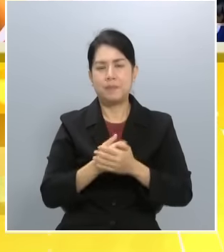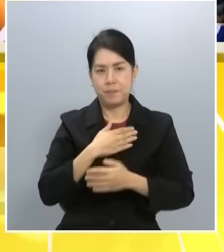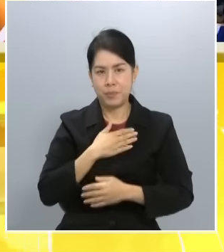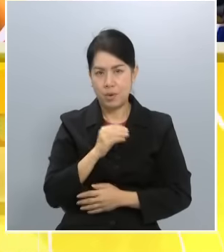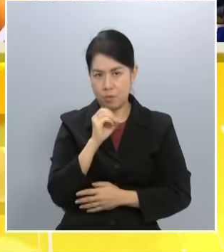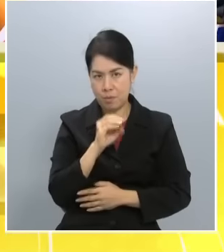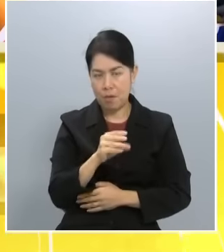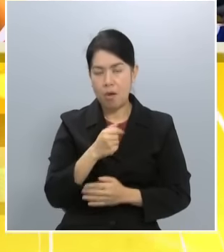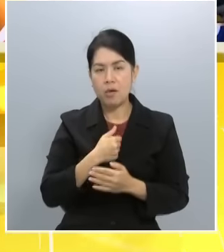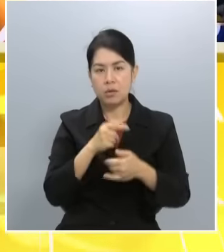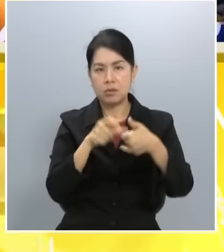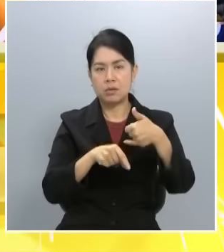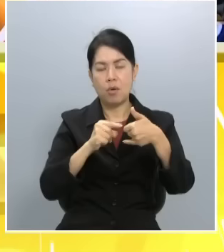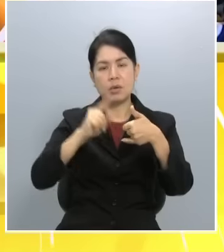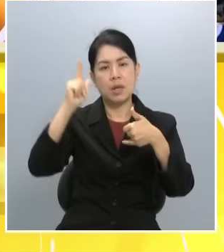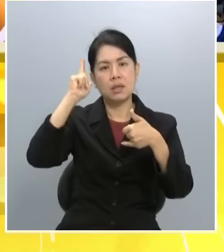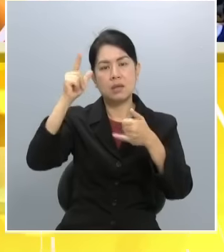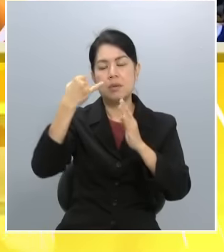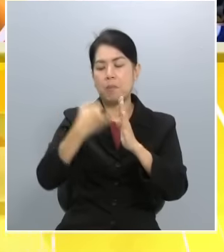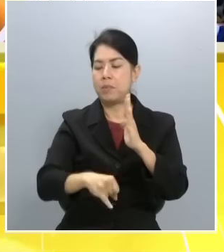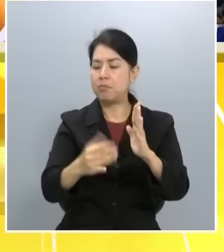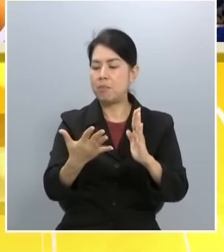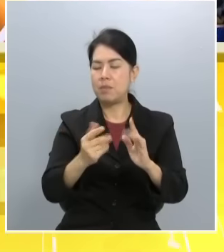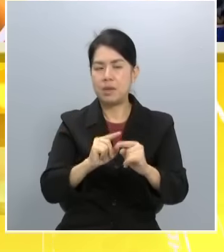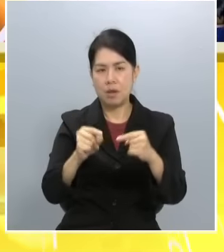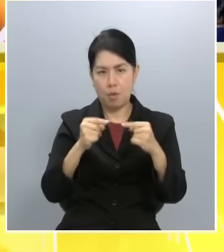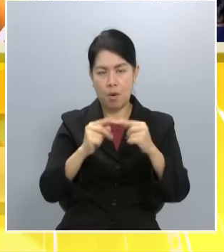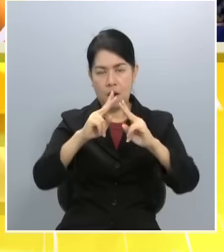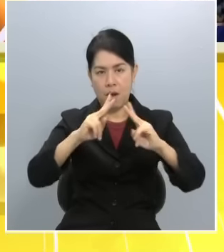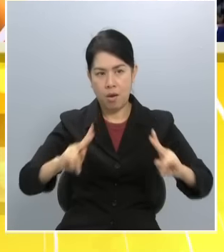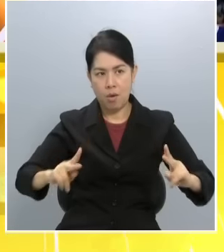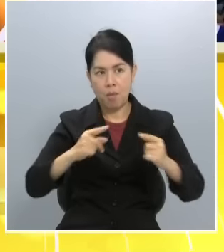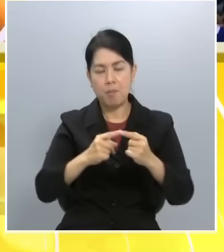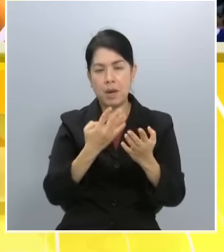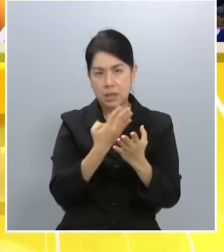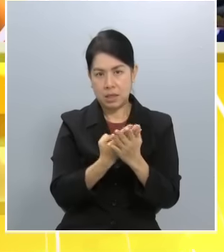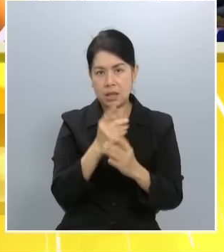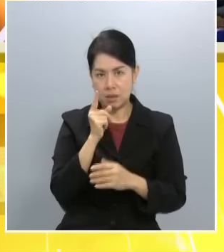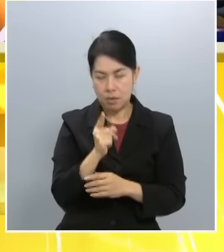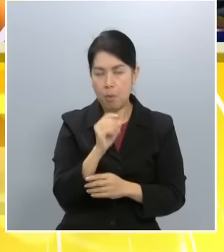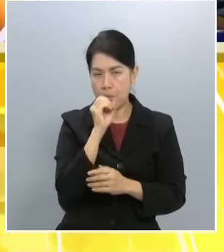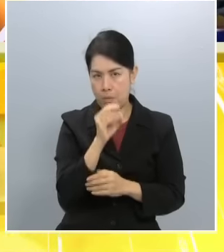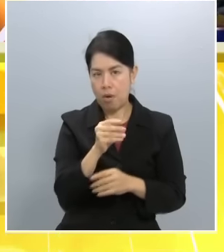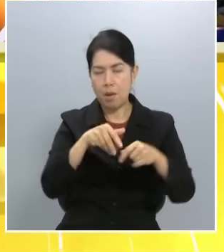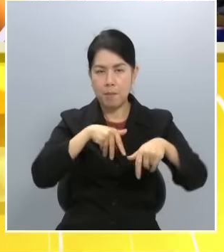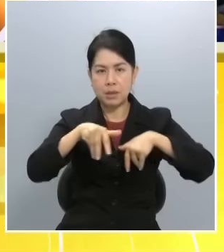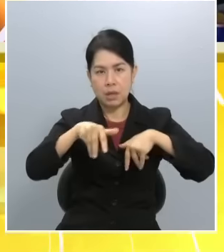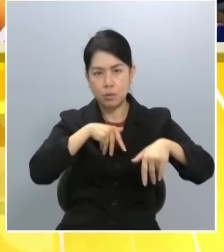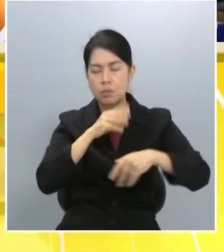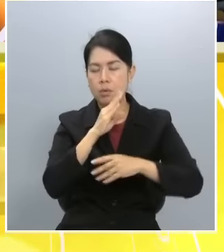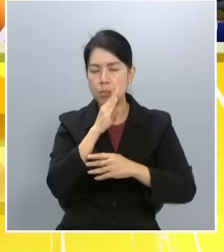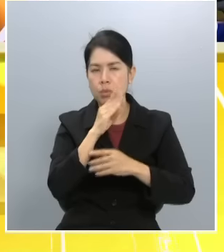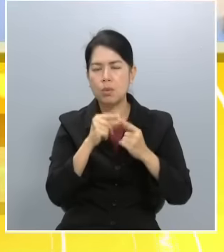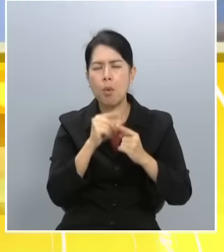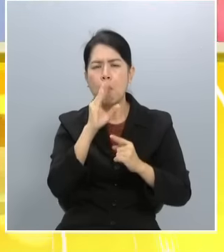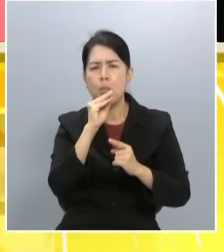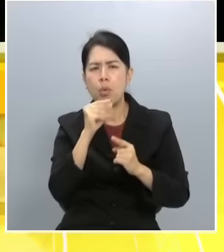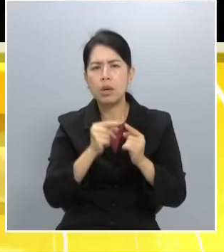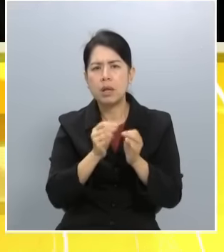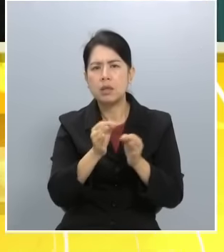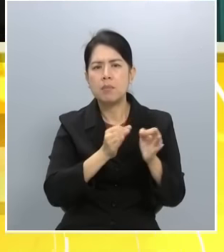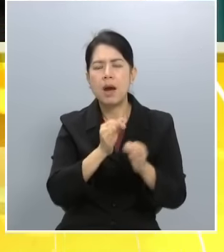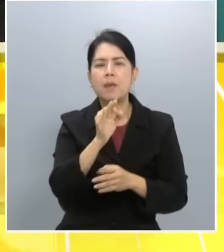ายทักษิณไม่ได้ผิดอะไร เพียงแต่กรมราชทัณฑ์จะต้องออกมาชี้แจงกับสังคมอย่างชัดเจนเมื่อไหร่ที่ชี้แจงไม่ชัดเจนจำเลยของสัง